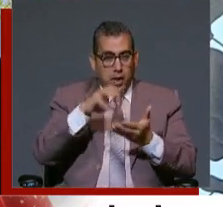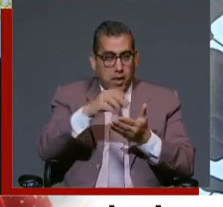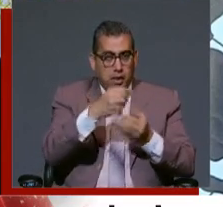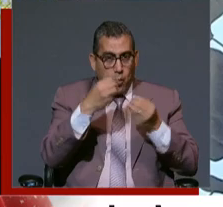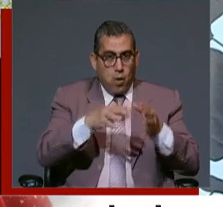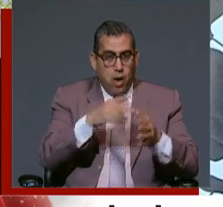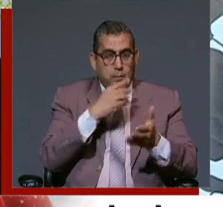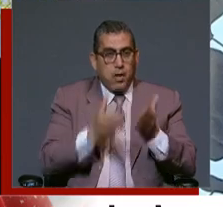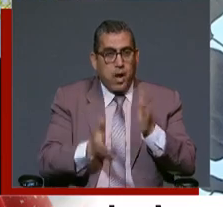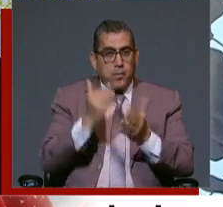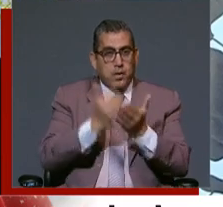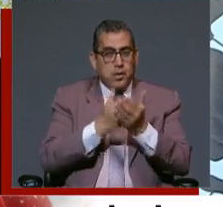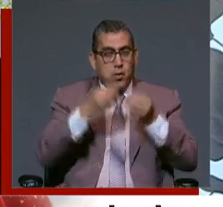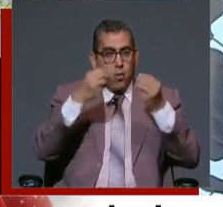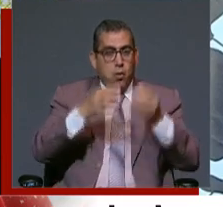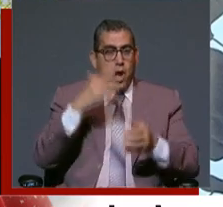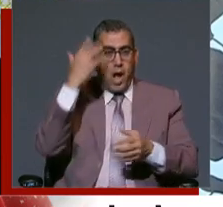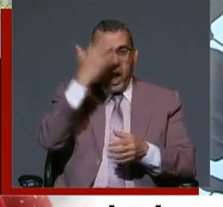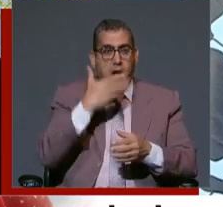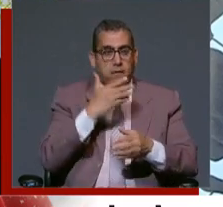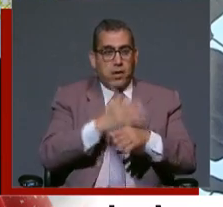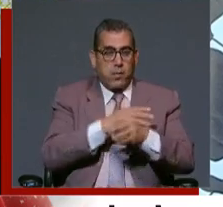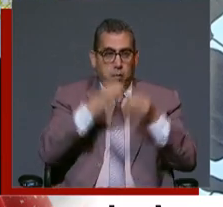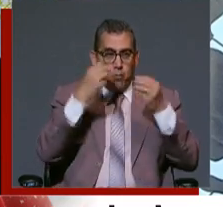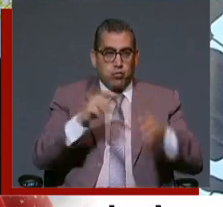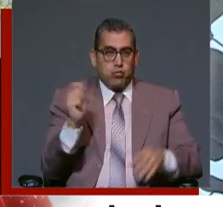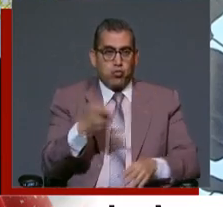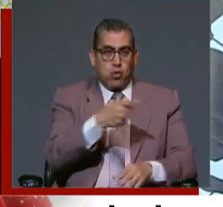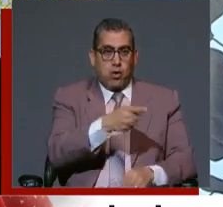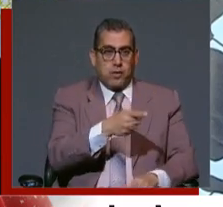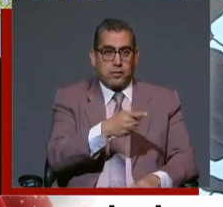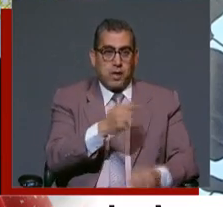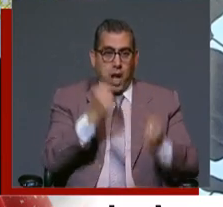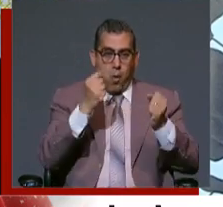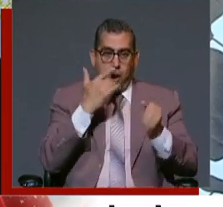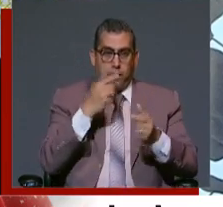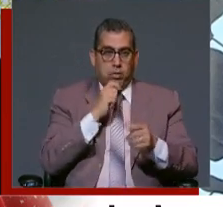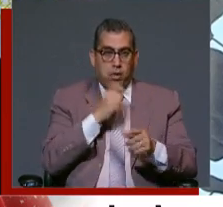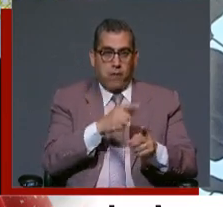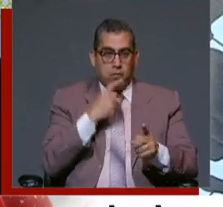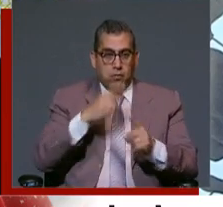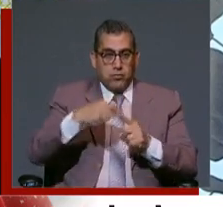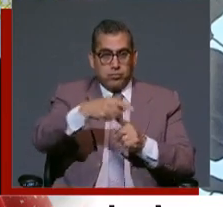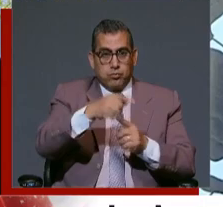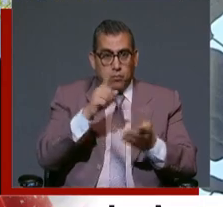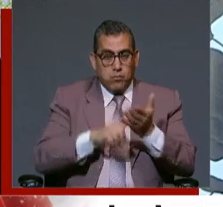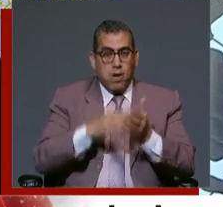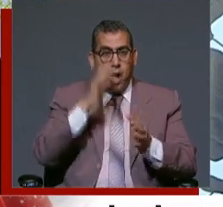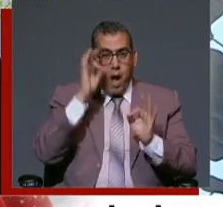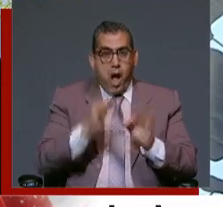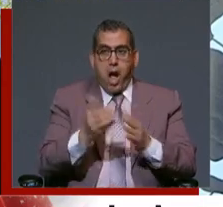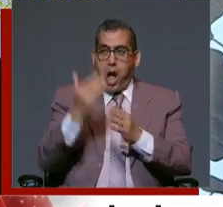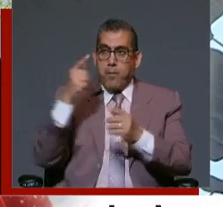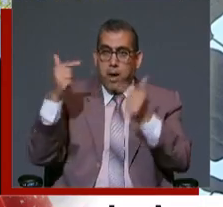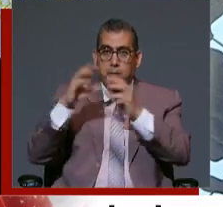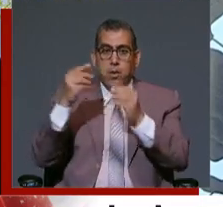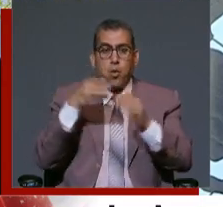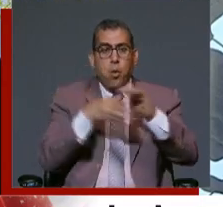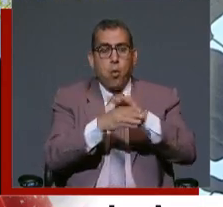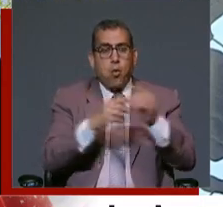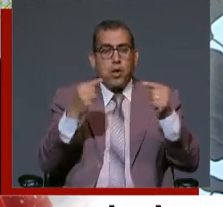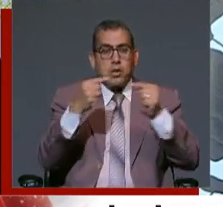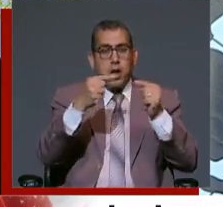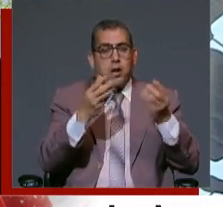رأسها اقتصادات دول القارة الإفريقية التي تعاني في الأصل من تحديات داخلية